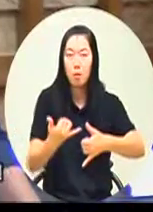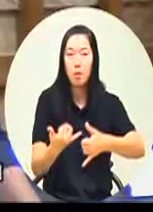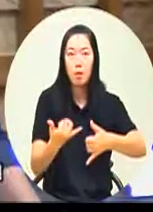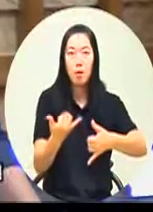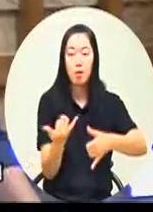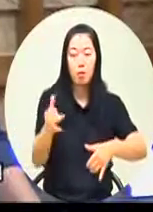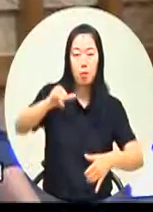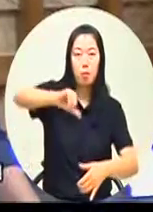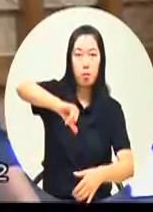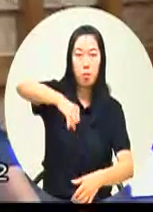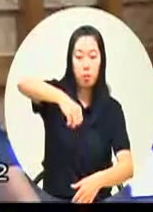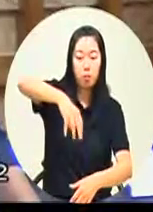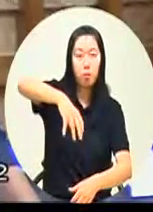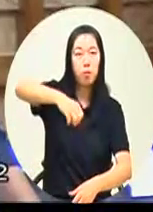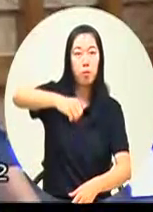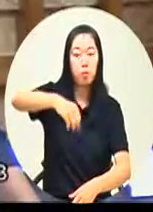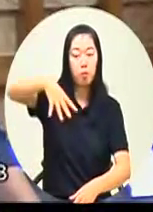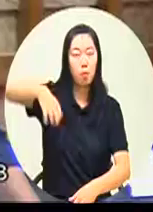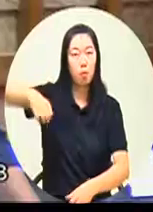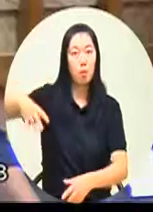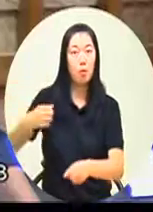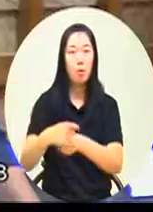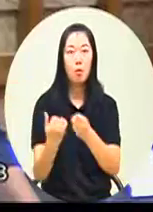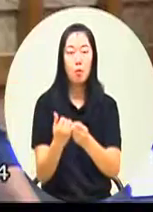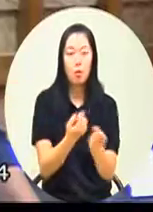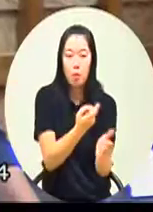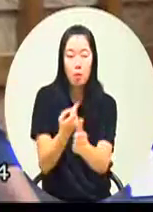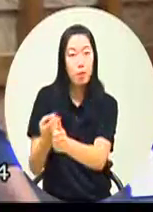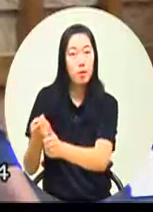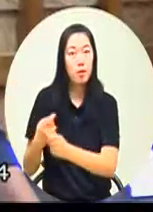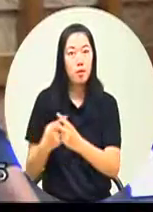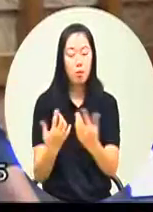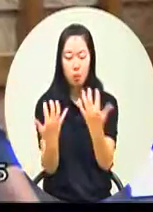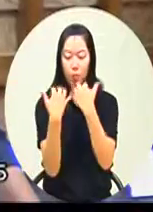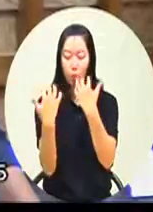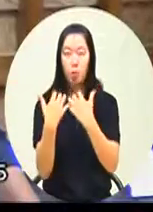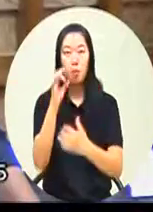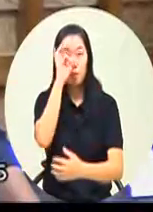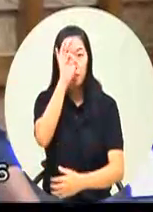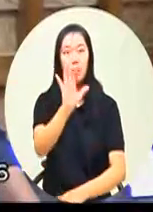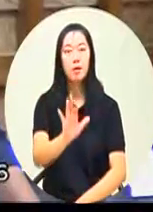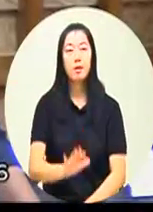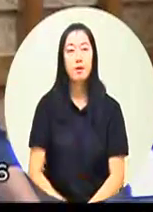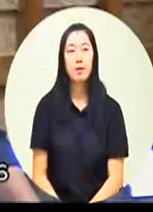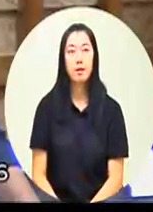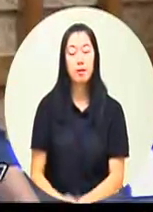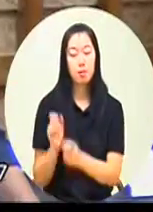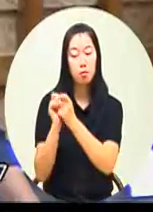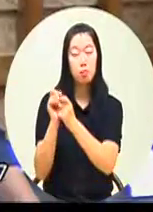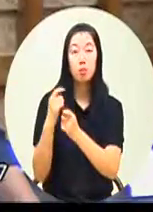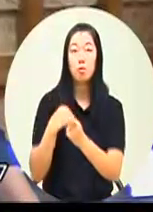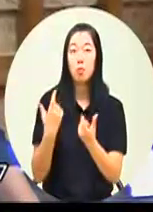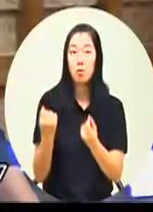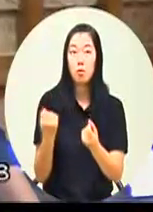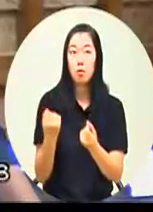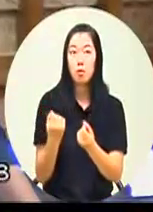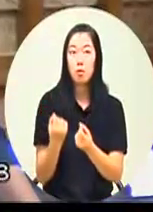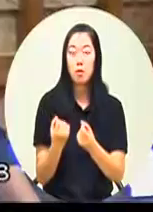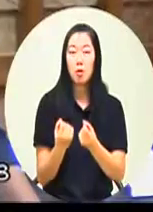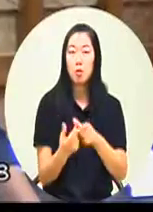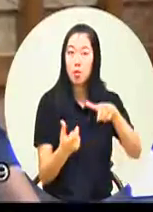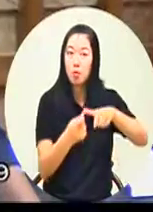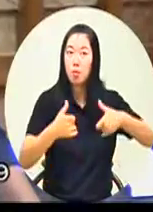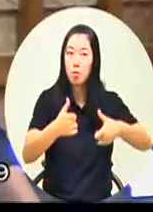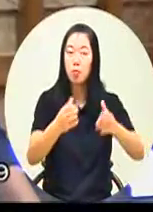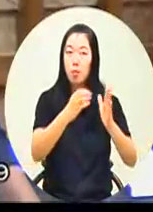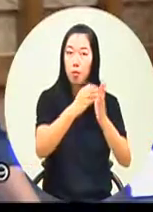在，吸引了非常多的外地人过来看了。那前一阵子呢，我也跟公务局提到，我们